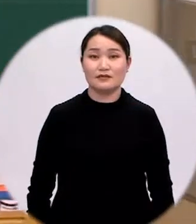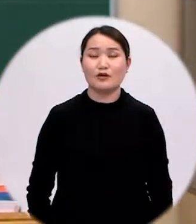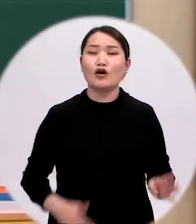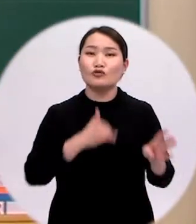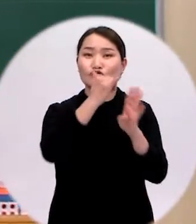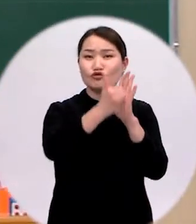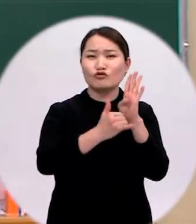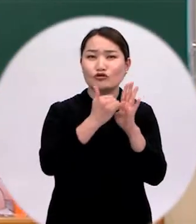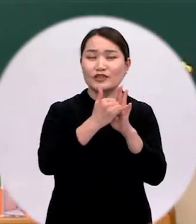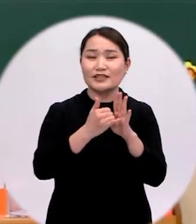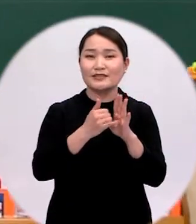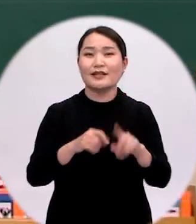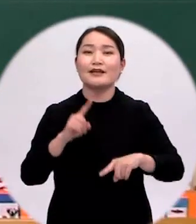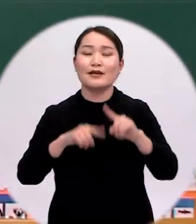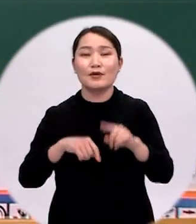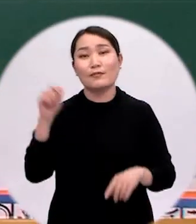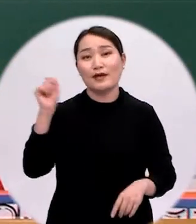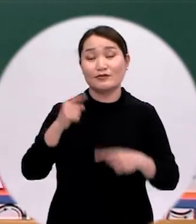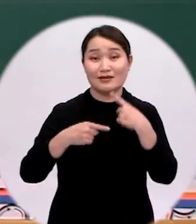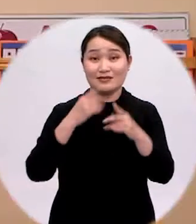үлрэлт ямар ямар баярууд болдог тухай